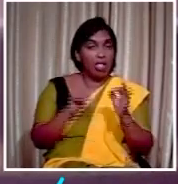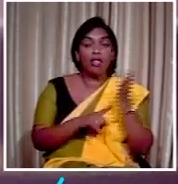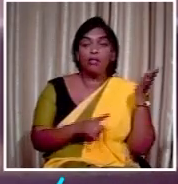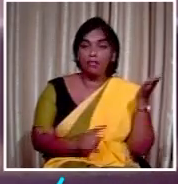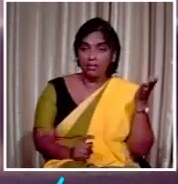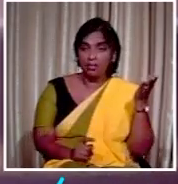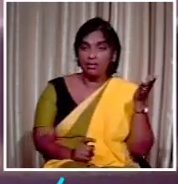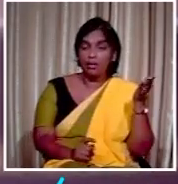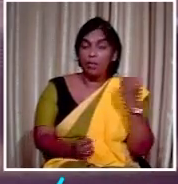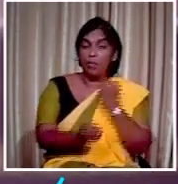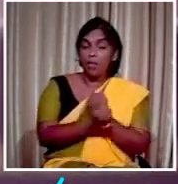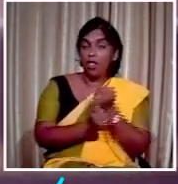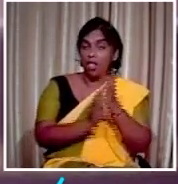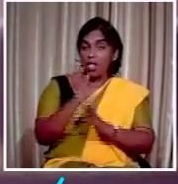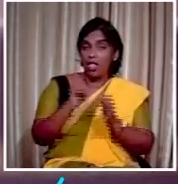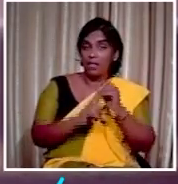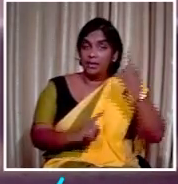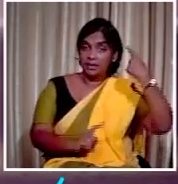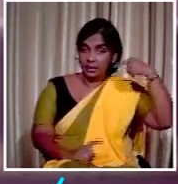पोलिस